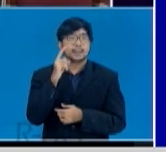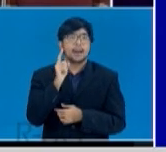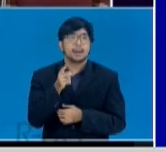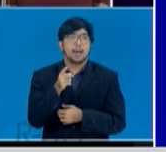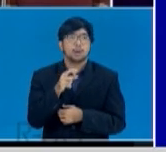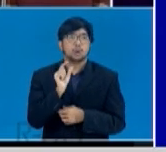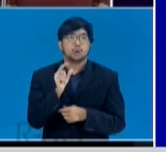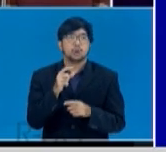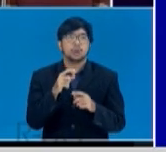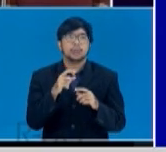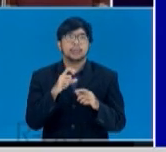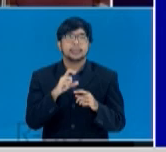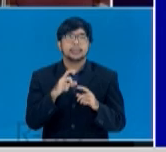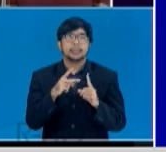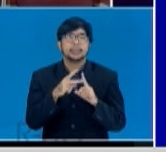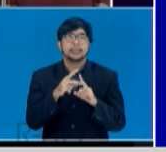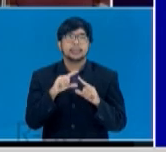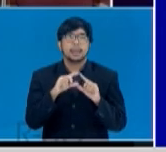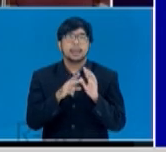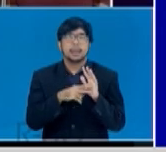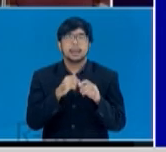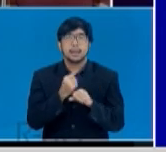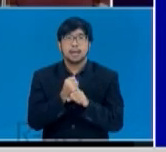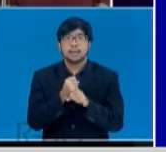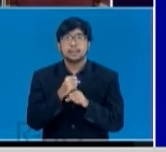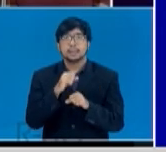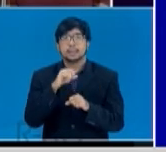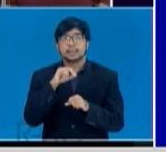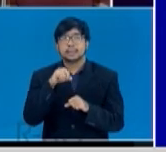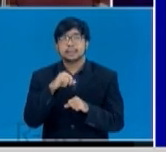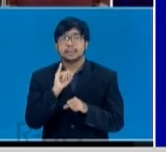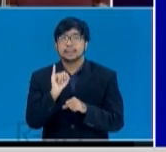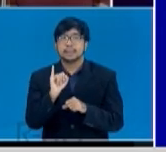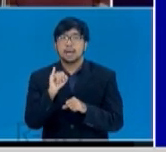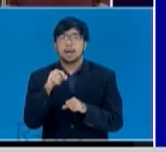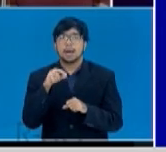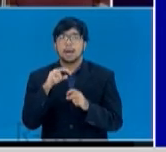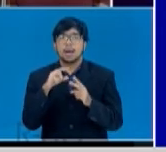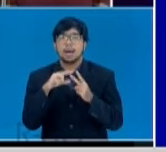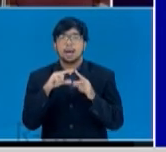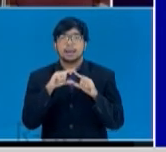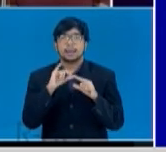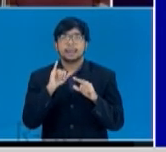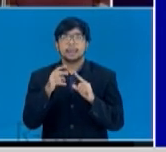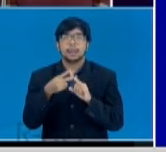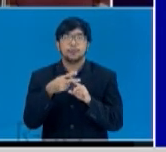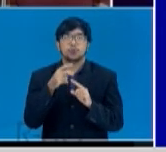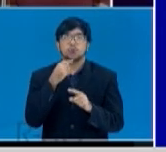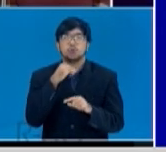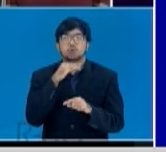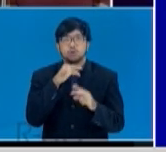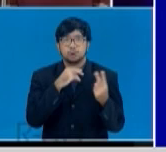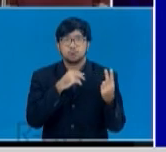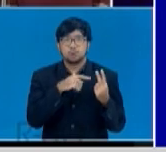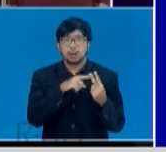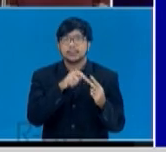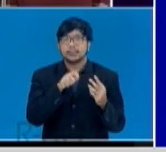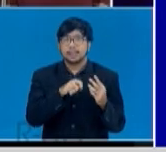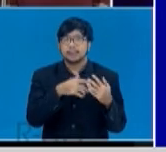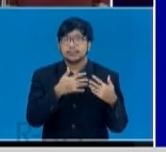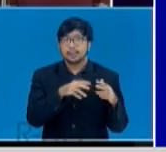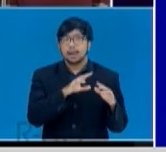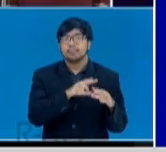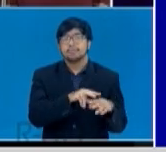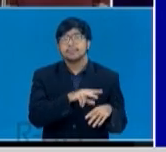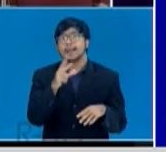Afung. Sementara nantinya terdakwa Arif Rahman Arifin juga akan menjalani persidangan setelah sidang Hendra dan Agus selesai digelar dengan agenda